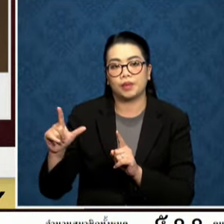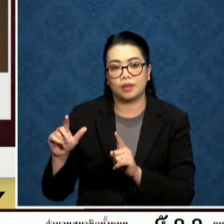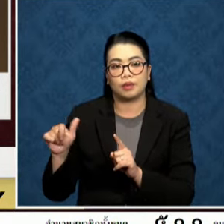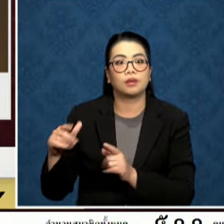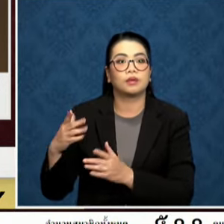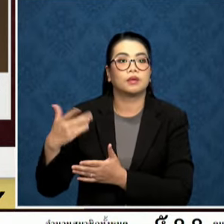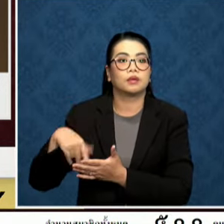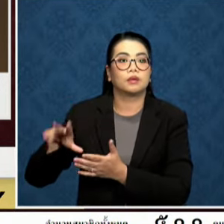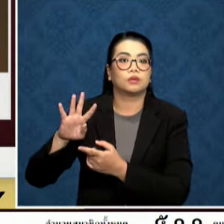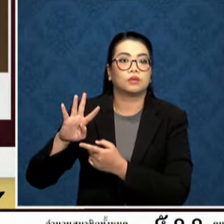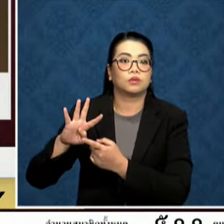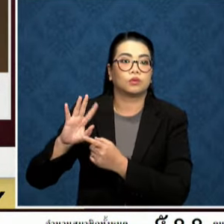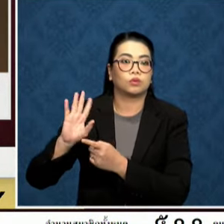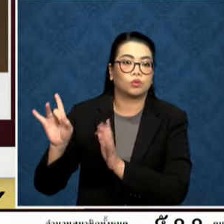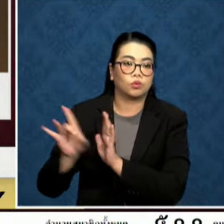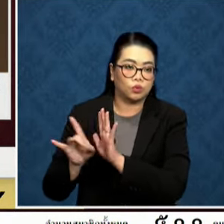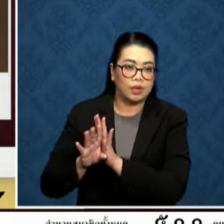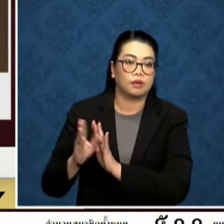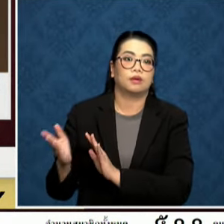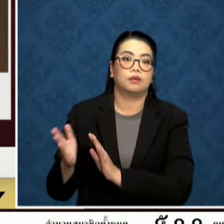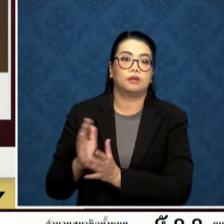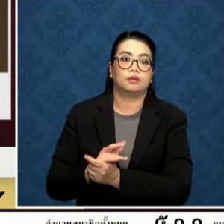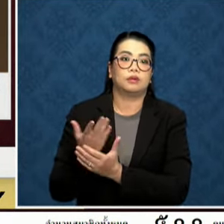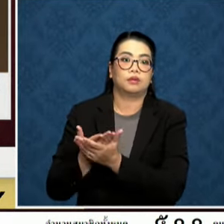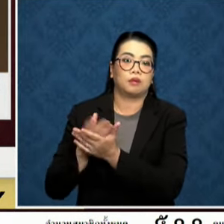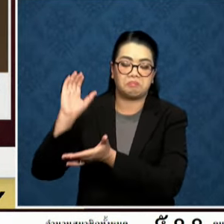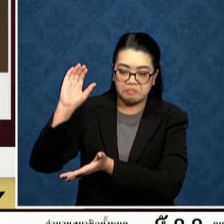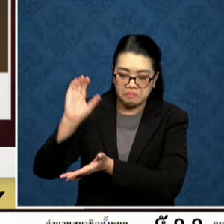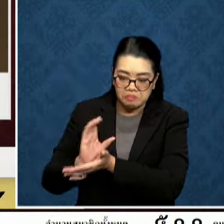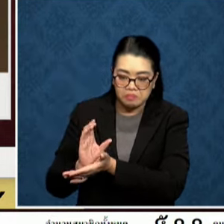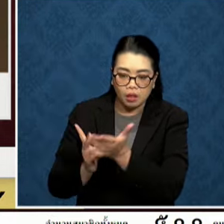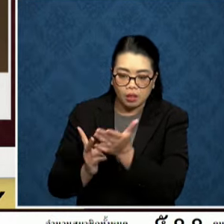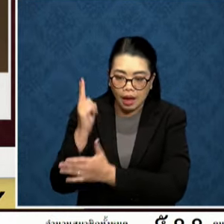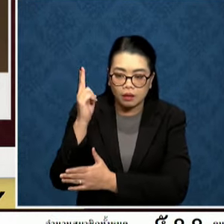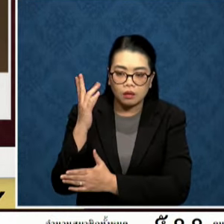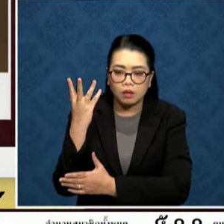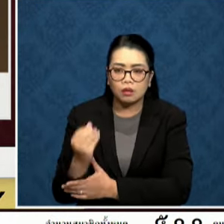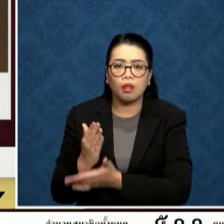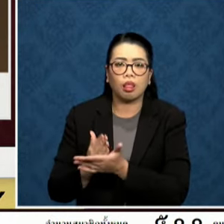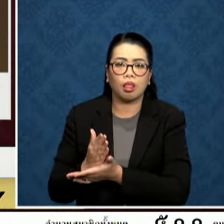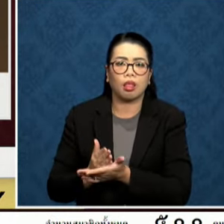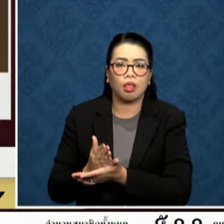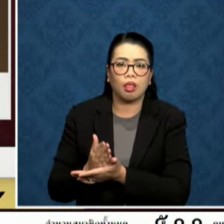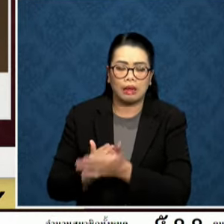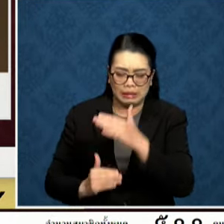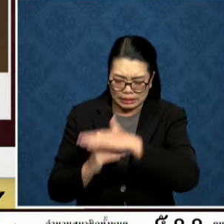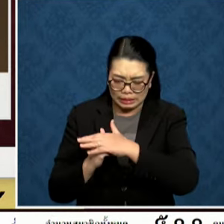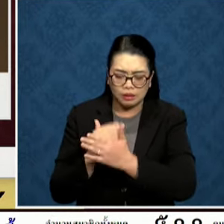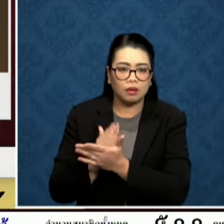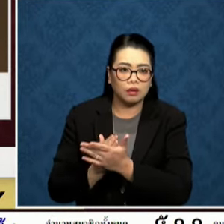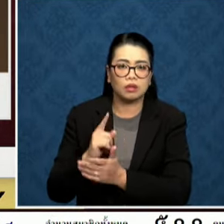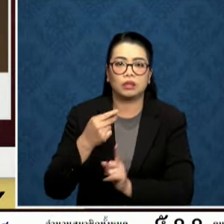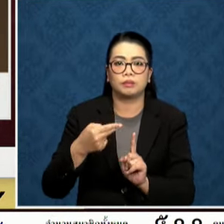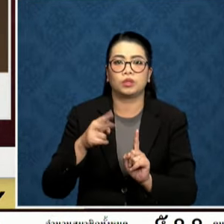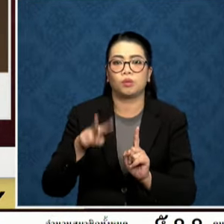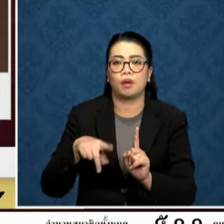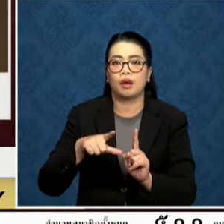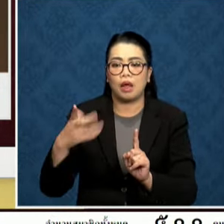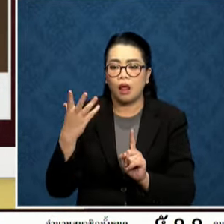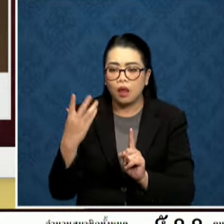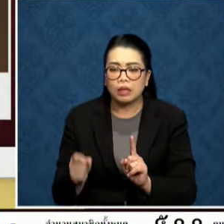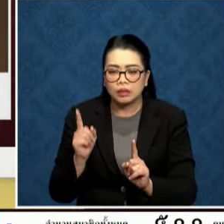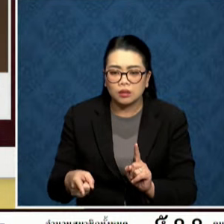ดวงใจนะคะกลับถูกหันงบเหลือแค่ไม่ถึงครึ่งค่ะจากขอไปประมาณ 12,000ล้านบาท